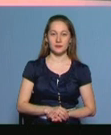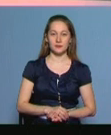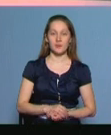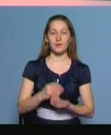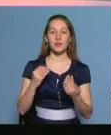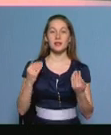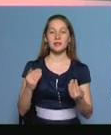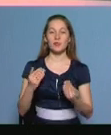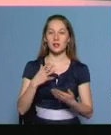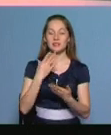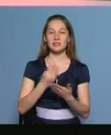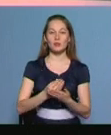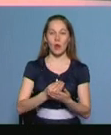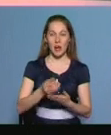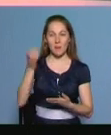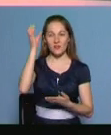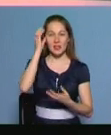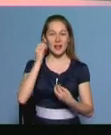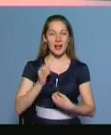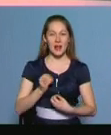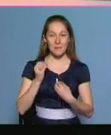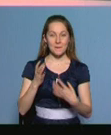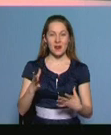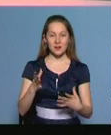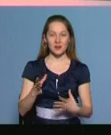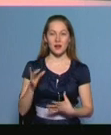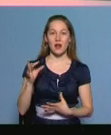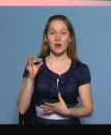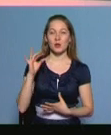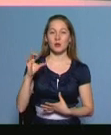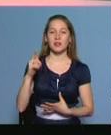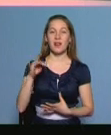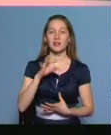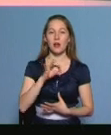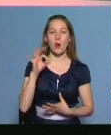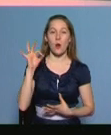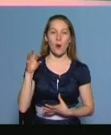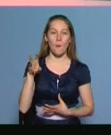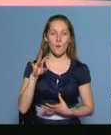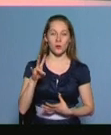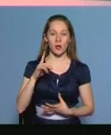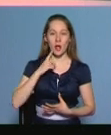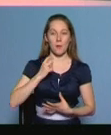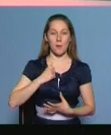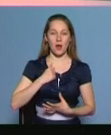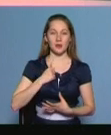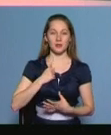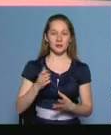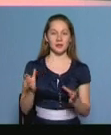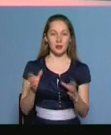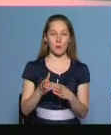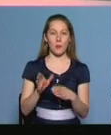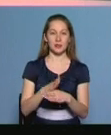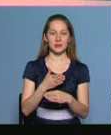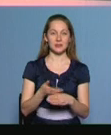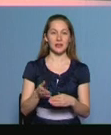Сегодня свой профессиональный праздник отмечают спецподразделения Росгвардии, ОМОН. Бойцы этого действительно легендарного подразделения всегда